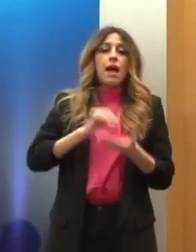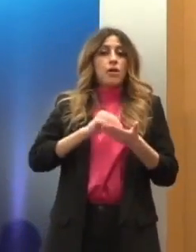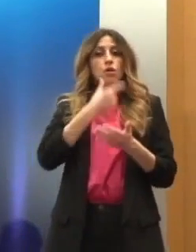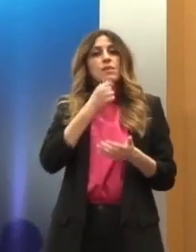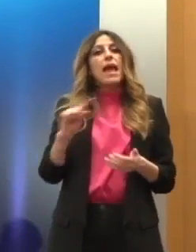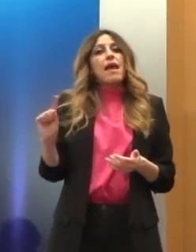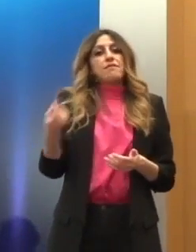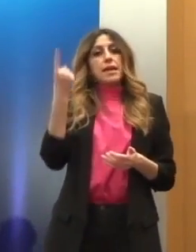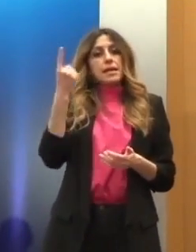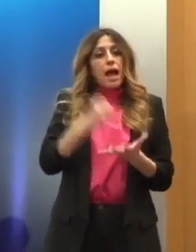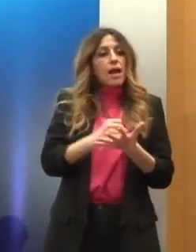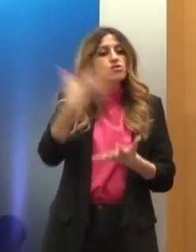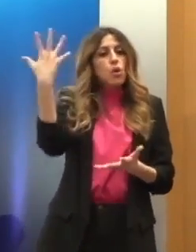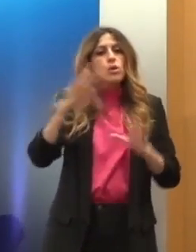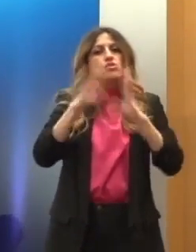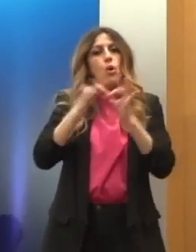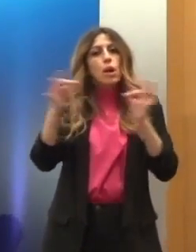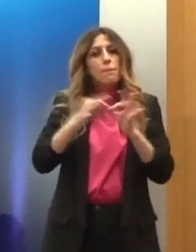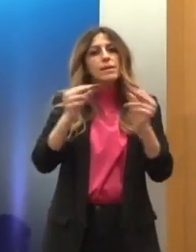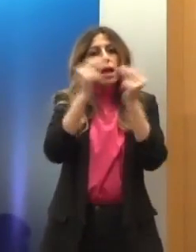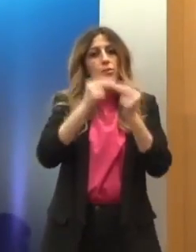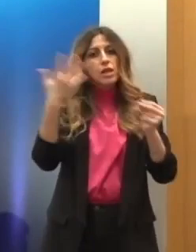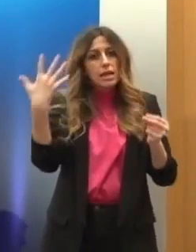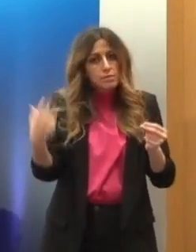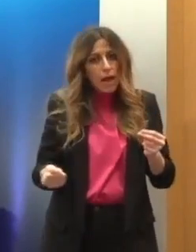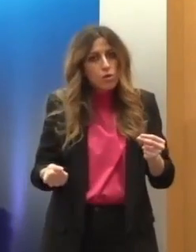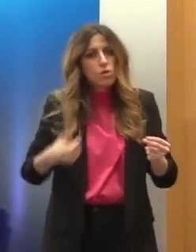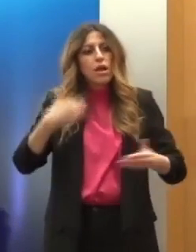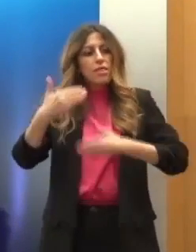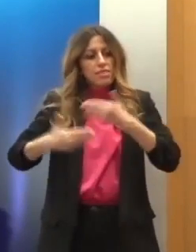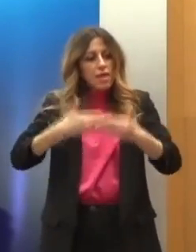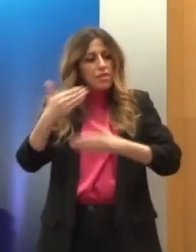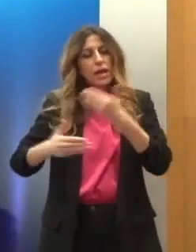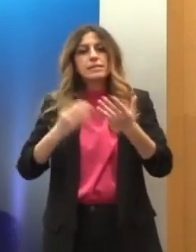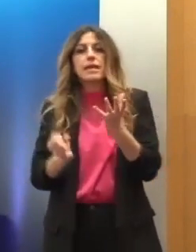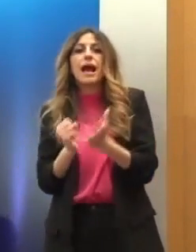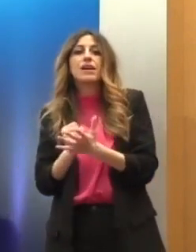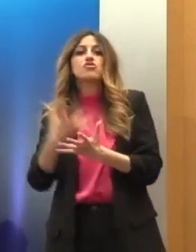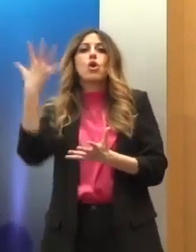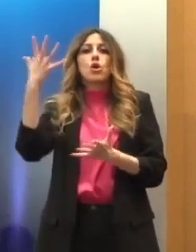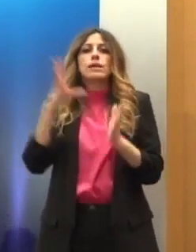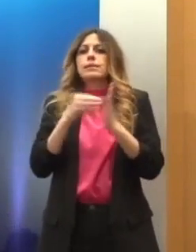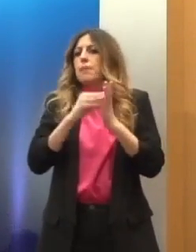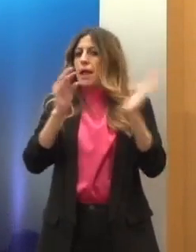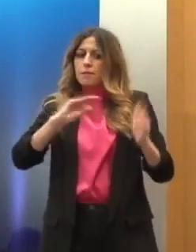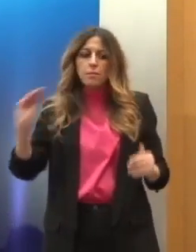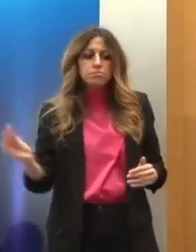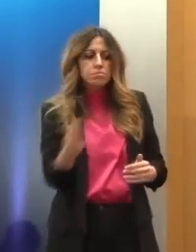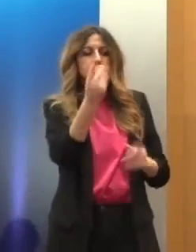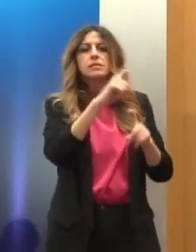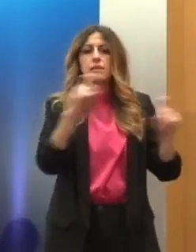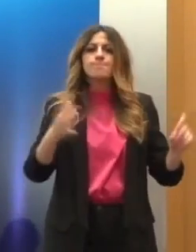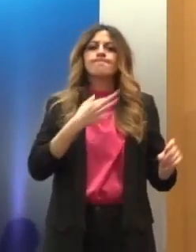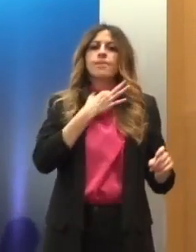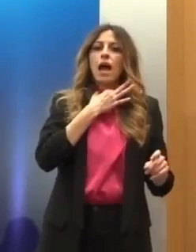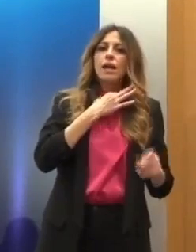των μέτρων. Μέσα από τις διαδικασίες αξιολόγησης αναδείχθηκε, για παράδειγμα, η ανάγκη ουσιαστικής παρακολούθησης και αξιολόγησης